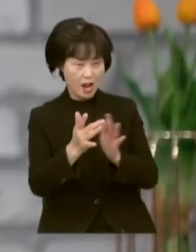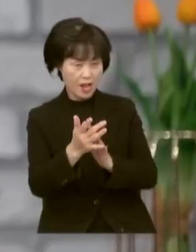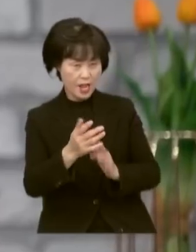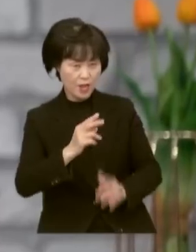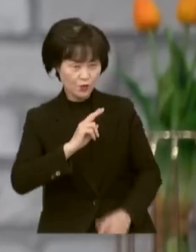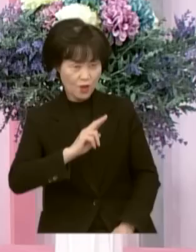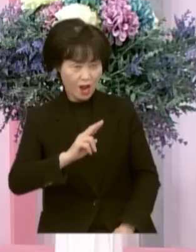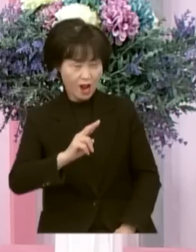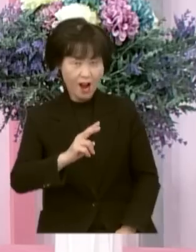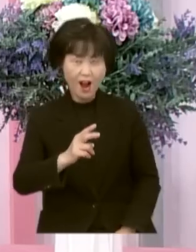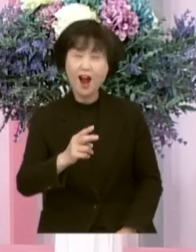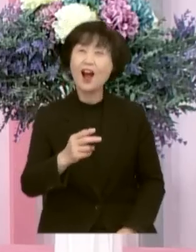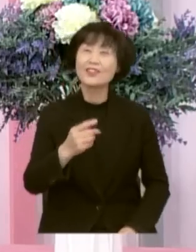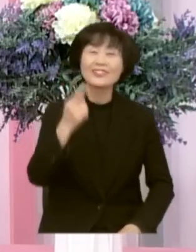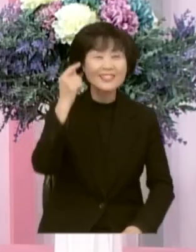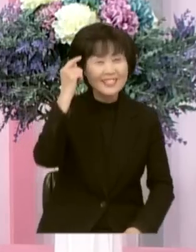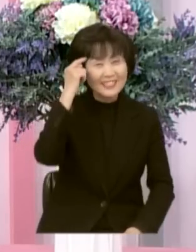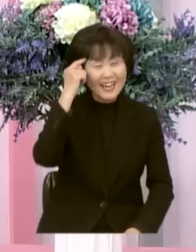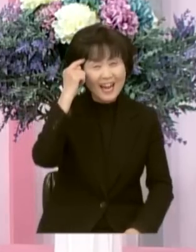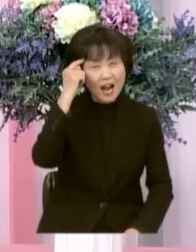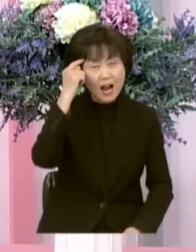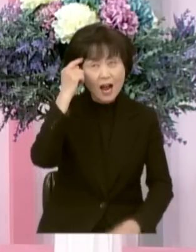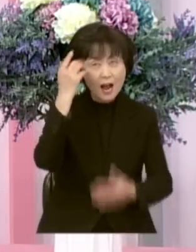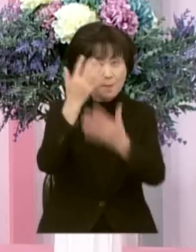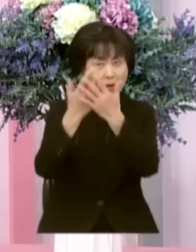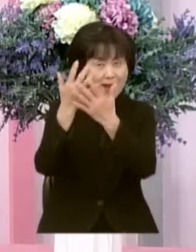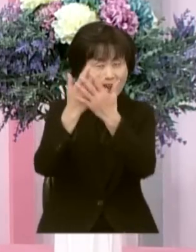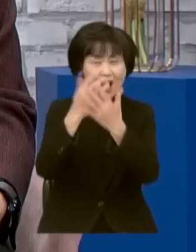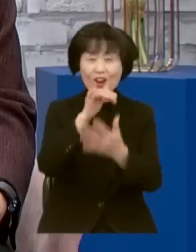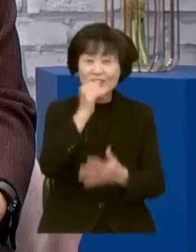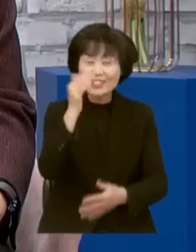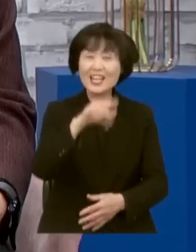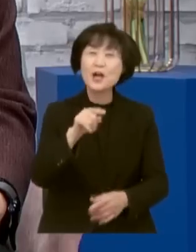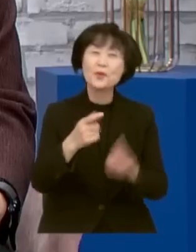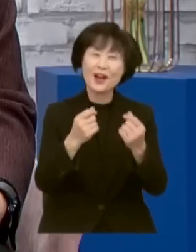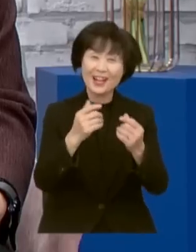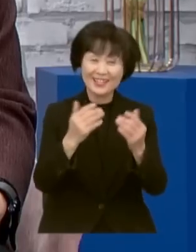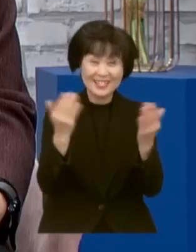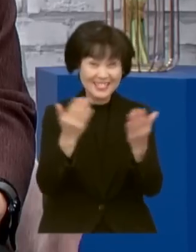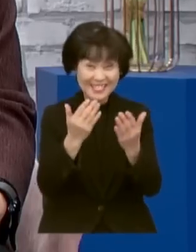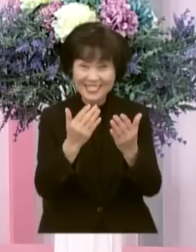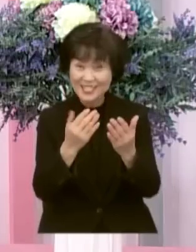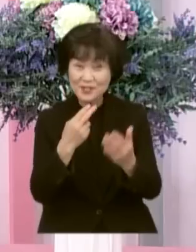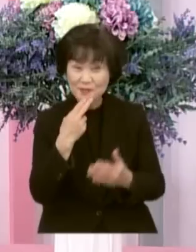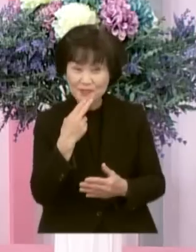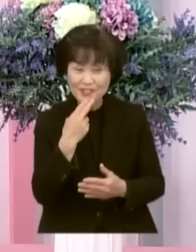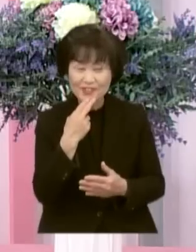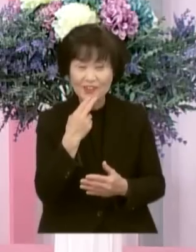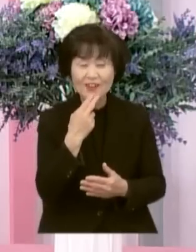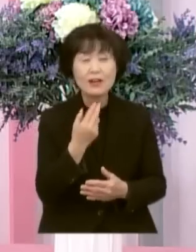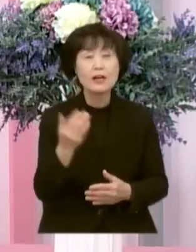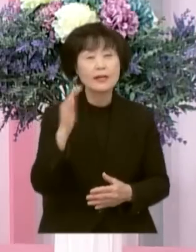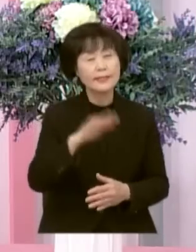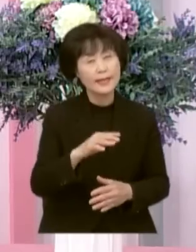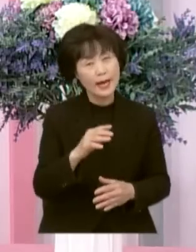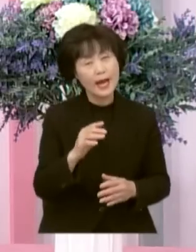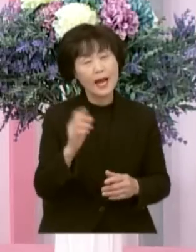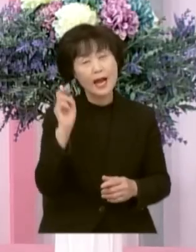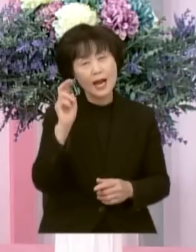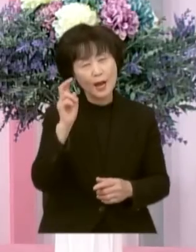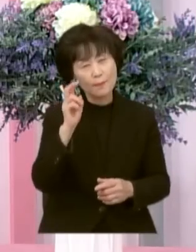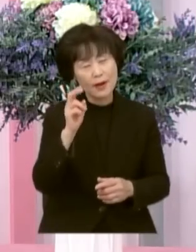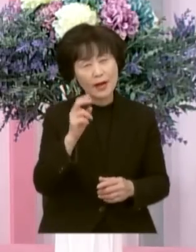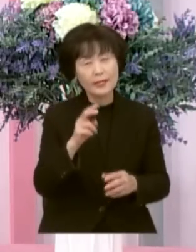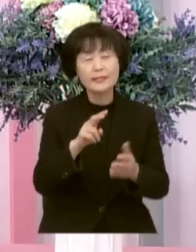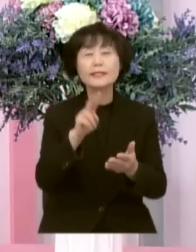보이니까. 그런 상상을 했는데 그런 일은 안 벌어지더라고요. 안 벌어지고 장시간 한 30분 정도